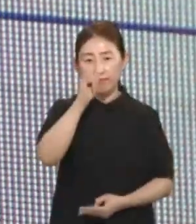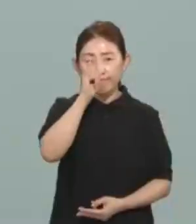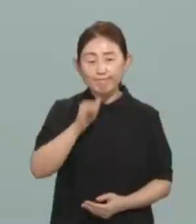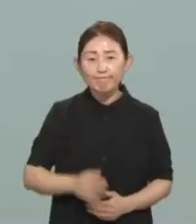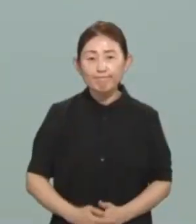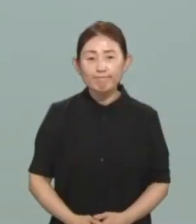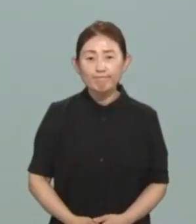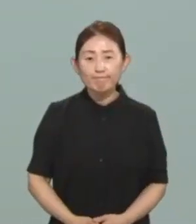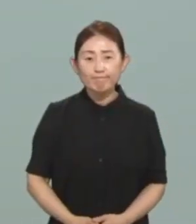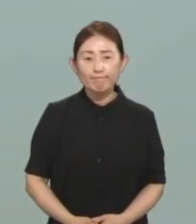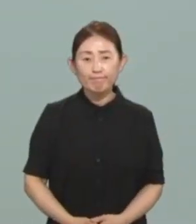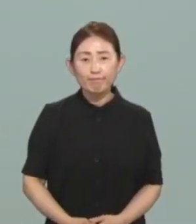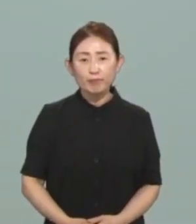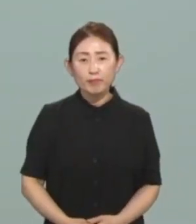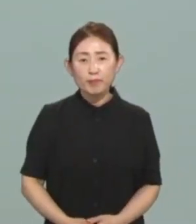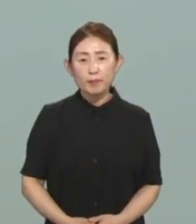걸로 조사됐습니다